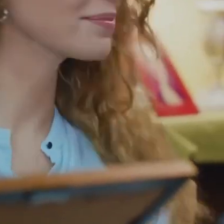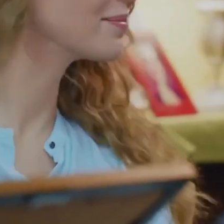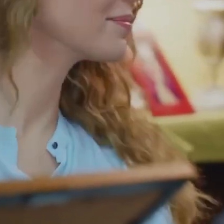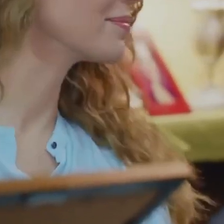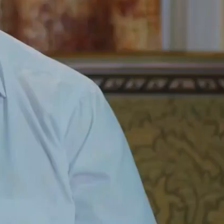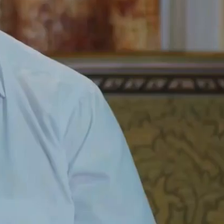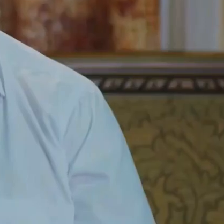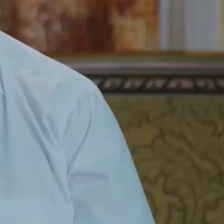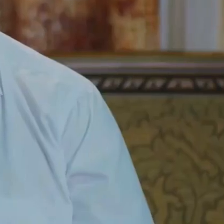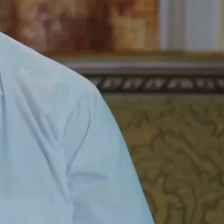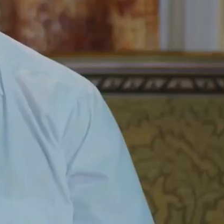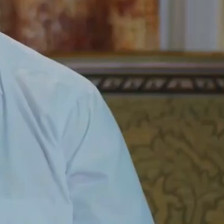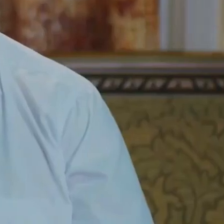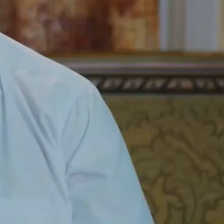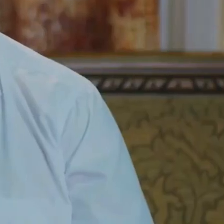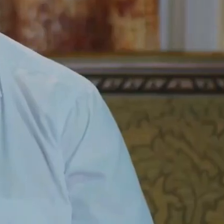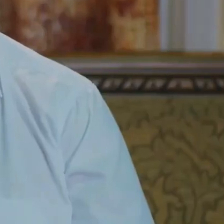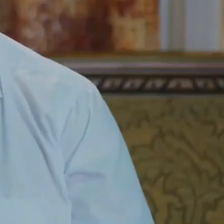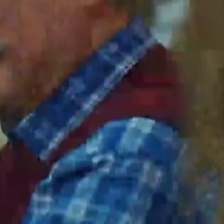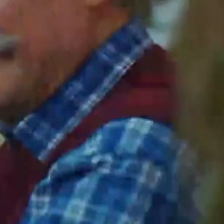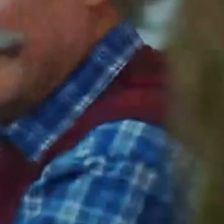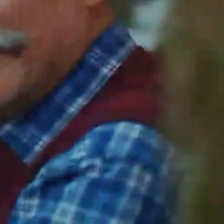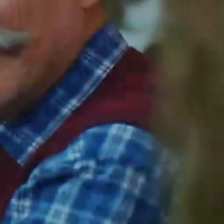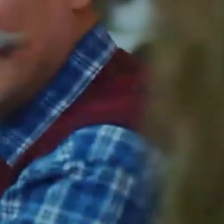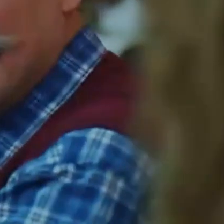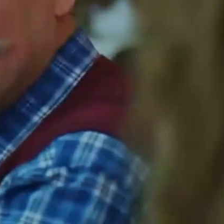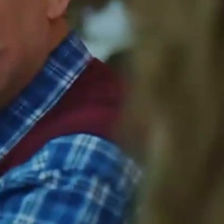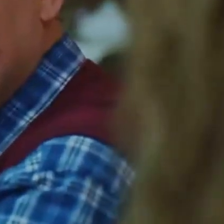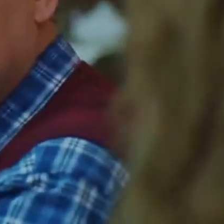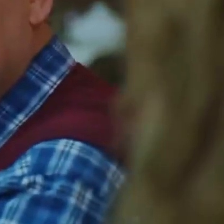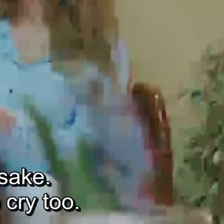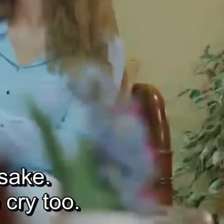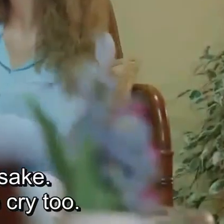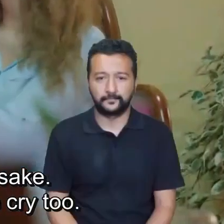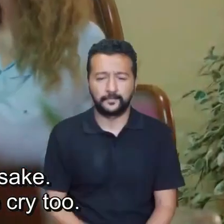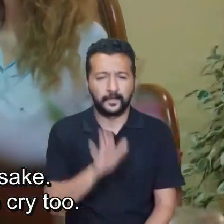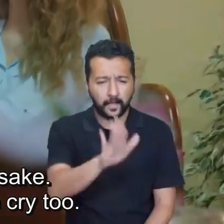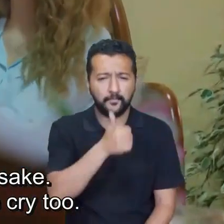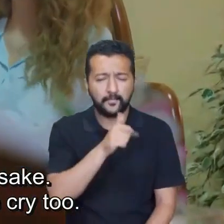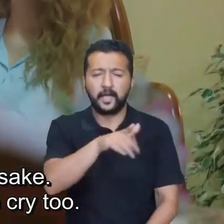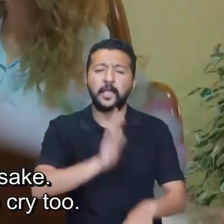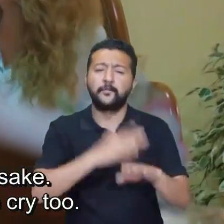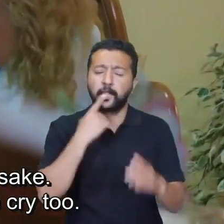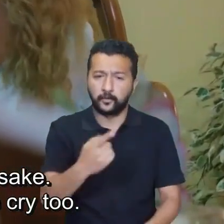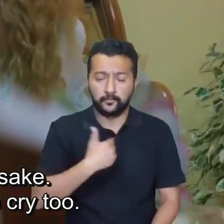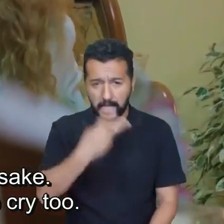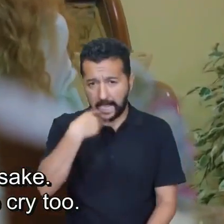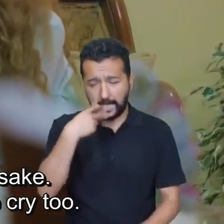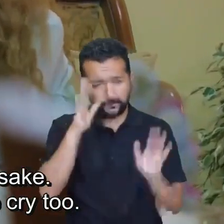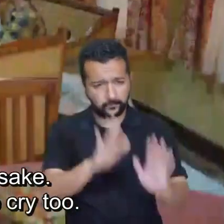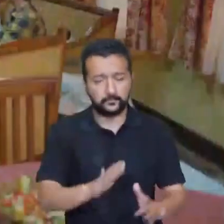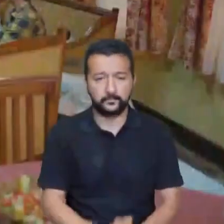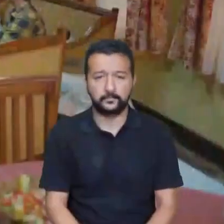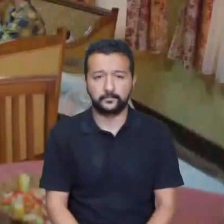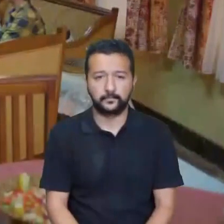ağlamaklı çerçevelediği diplomayı okuyor. Itır yanı başında oturmuş, Şener'e baktı. Ya baba yapma Allah aşkına, bak beni de